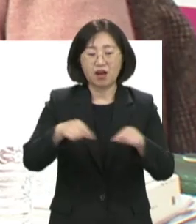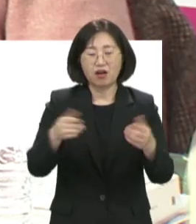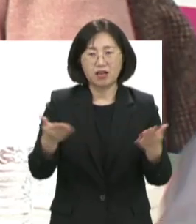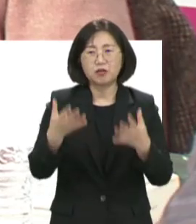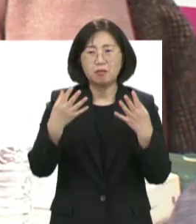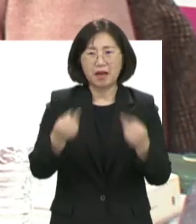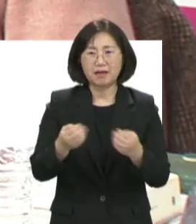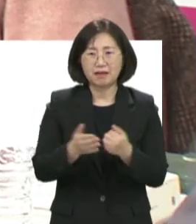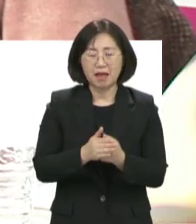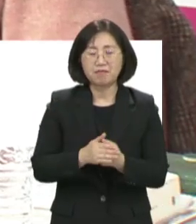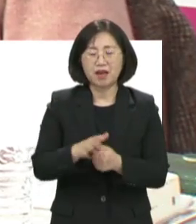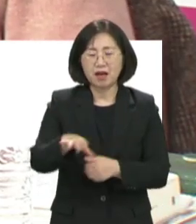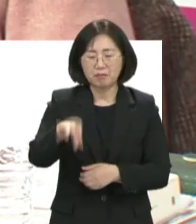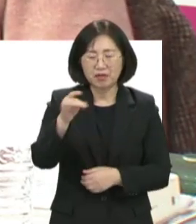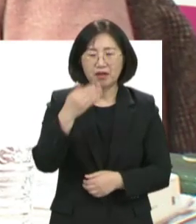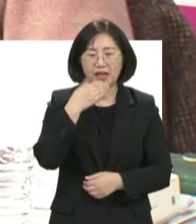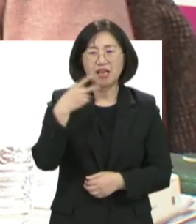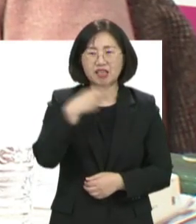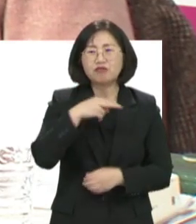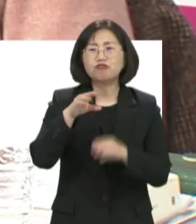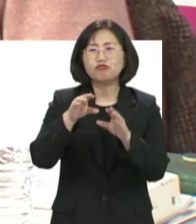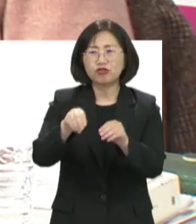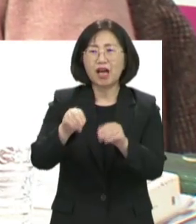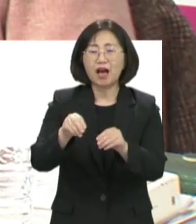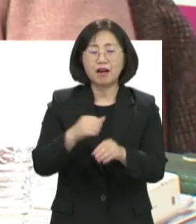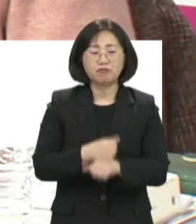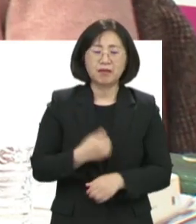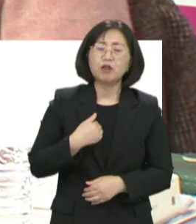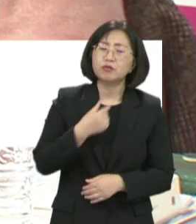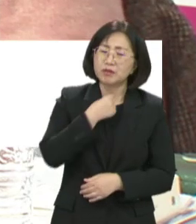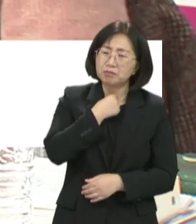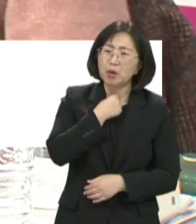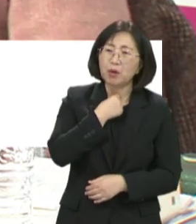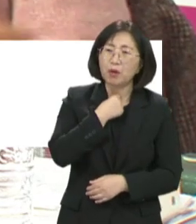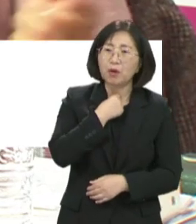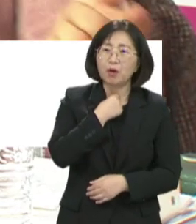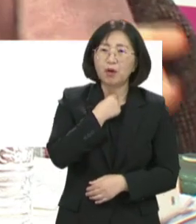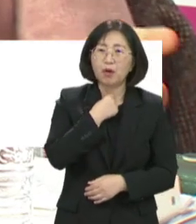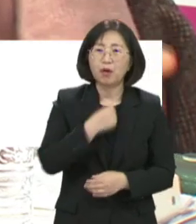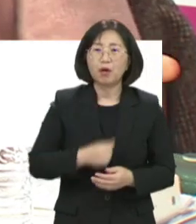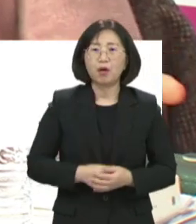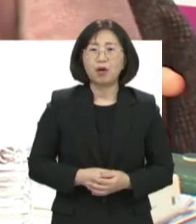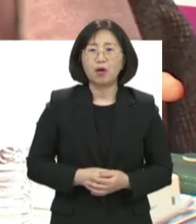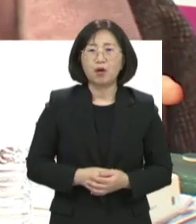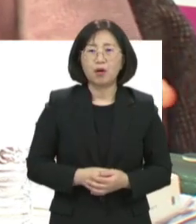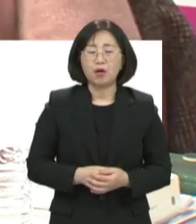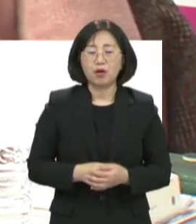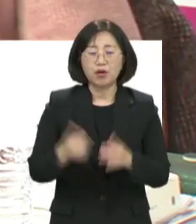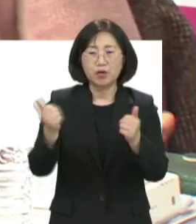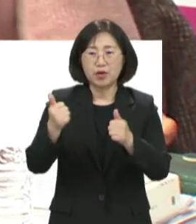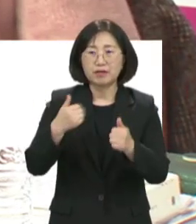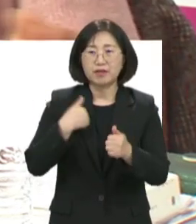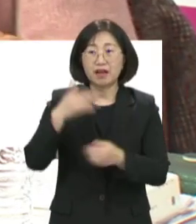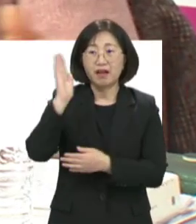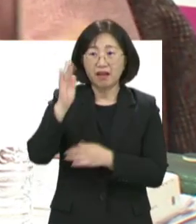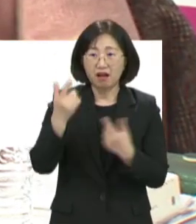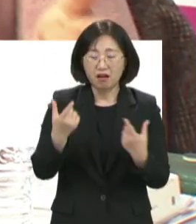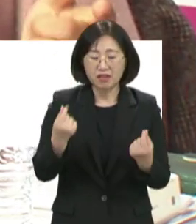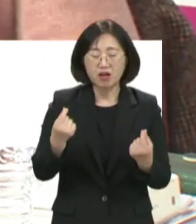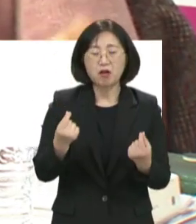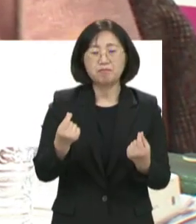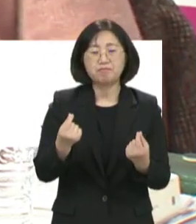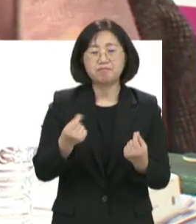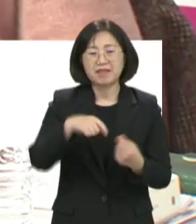우선은 단식 중단하시고. 아이, 저도 그러고 싶죠. 이외에서 아까 제가 말씀드린 대로 좀